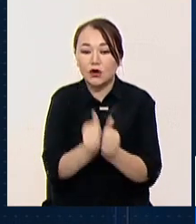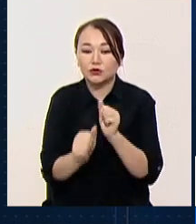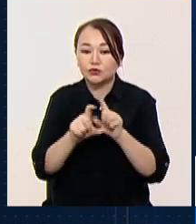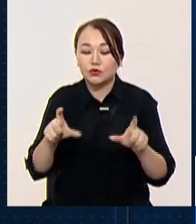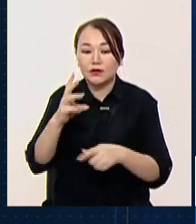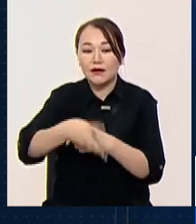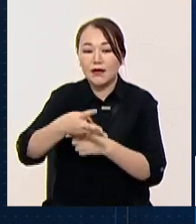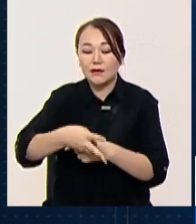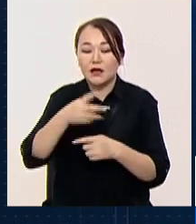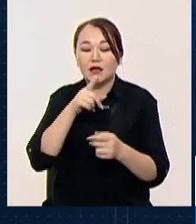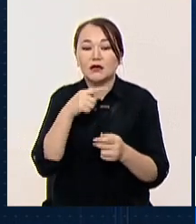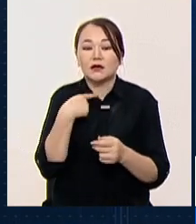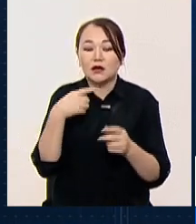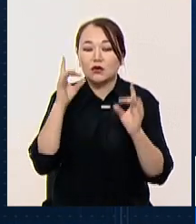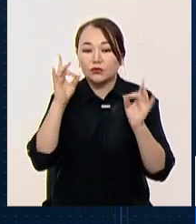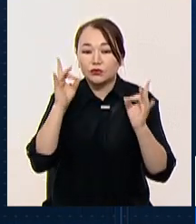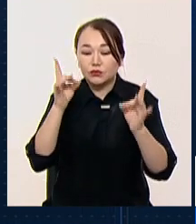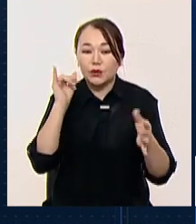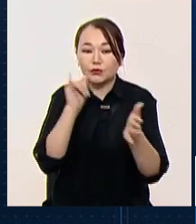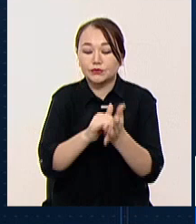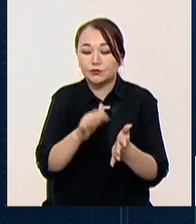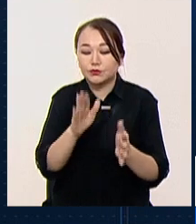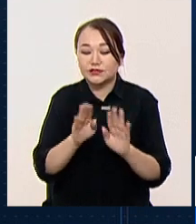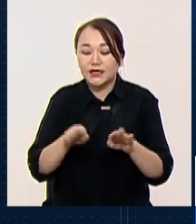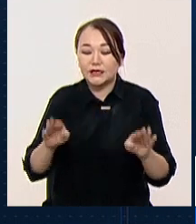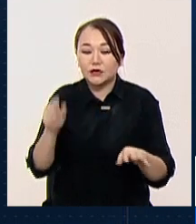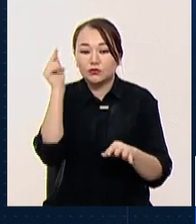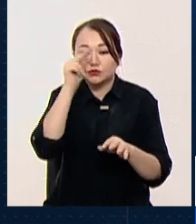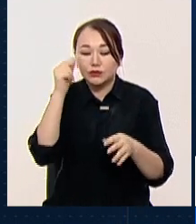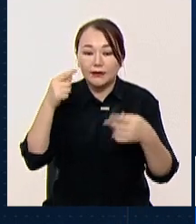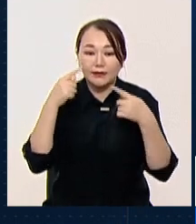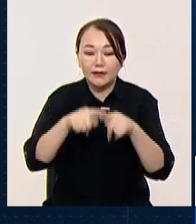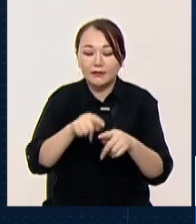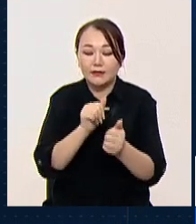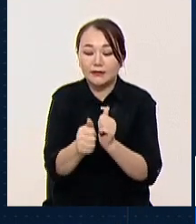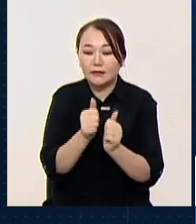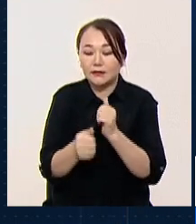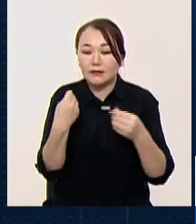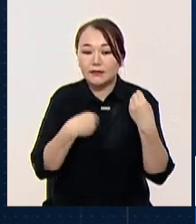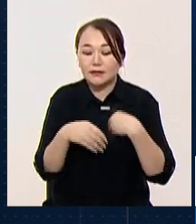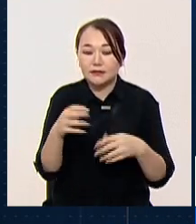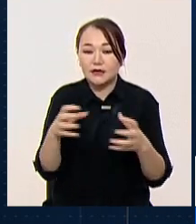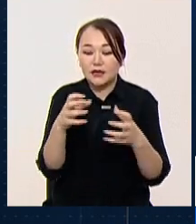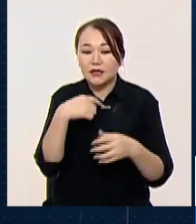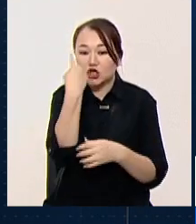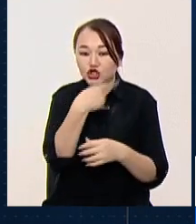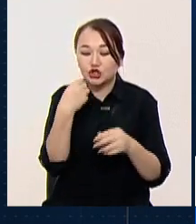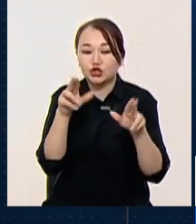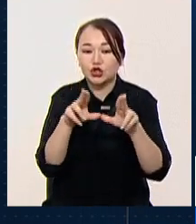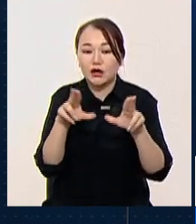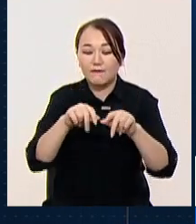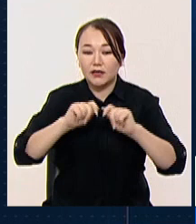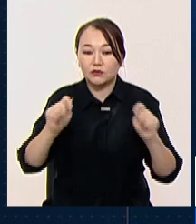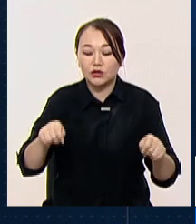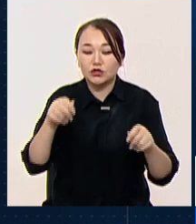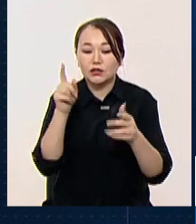бейне бақылау, дыбыстық дабыл орнатылады. Одан кейін оқушыларға оқу құралдарын, ауыстыратын киімдер сақтайтын жеке шкафтар беріледі, және